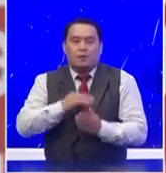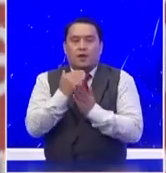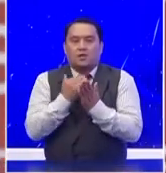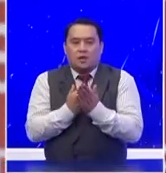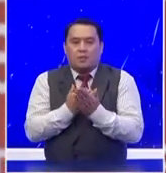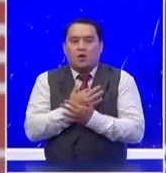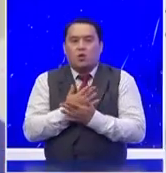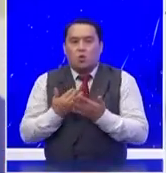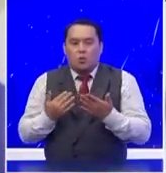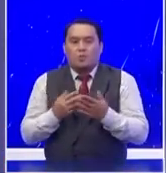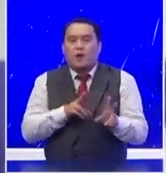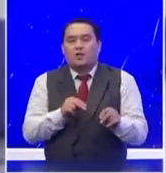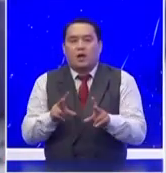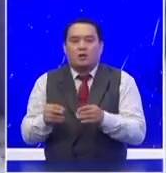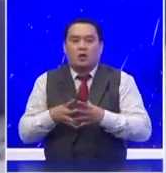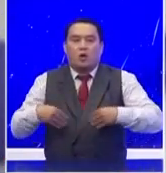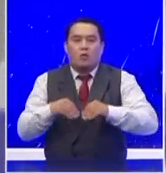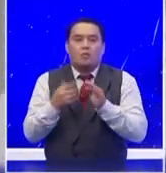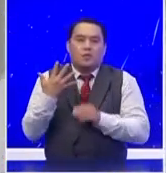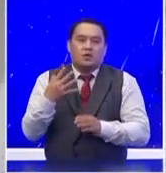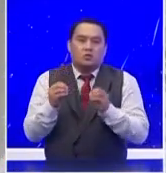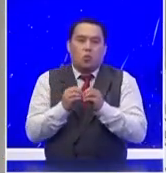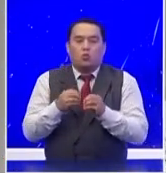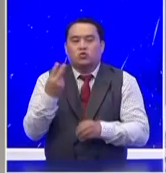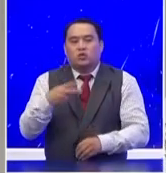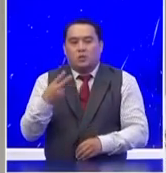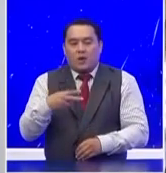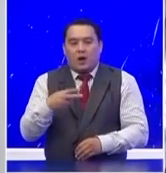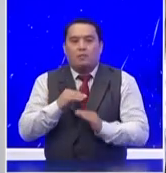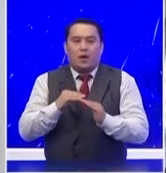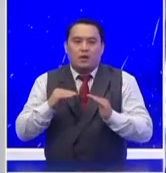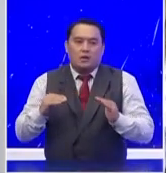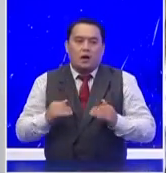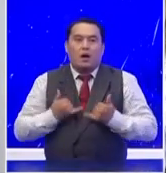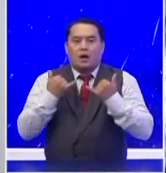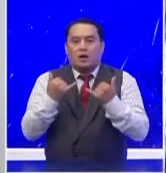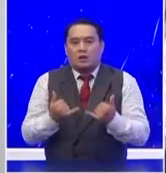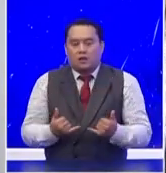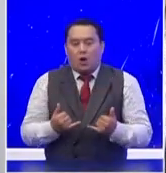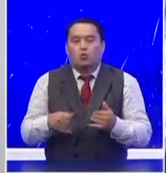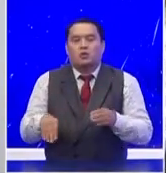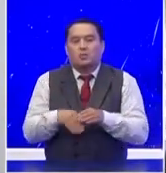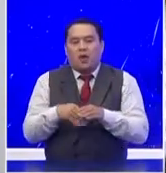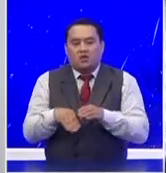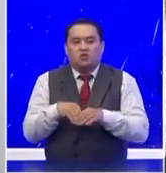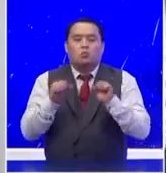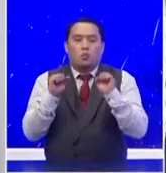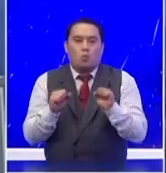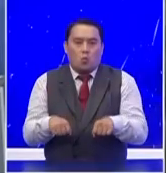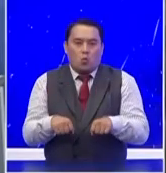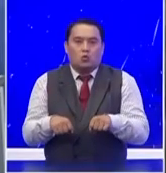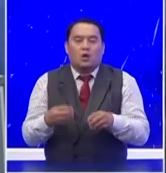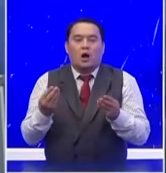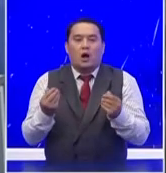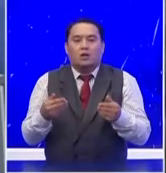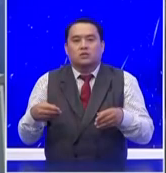бағдарламалар көп. Бақытты отбасы, 5-10-20, әскери баспана, балаларға арналған арнау депозиті сындылар. Тек бұл үшін тұрғын